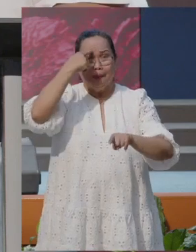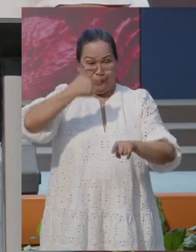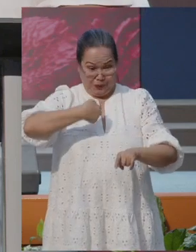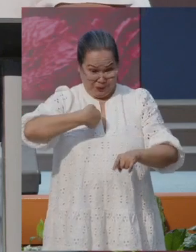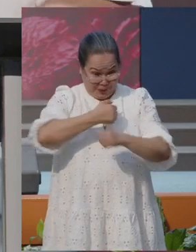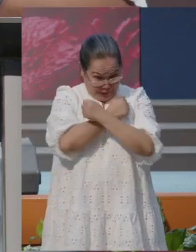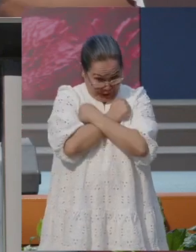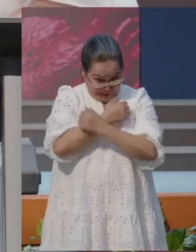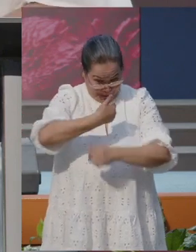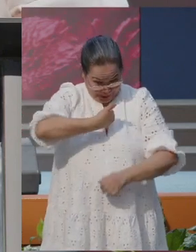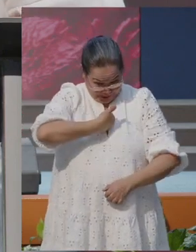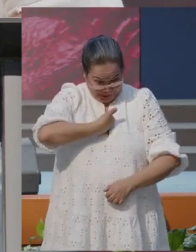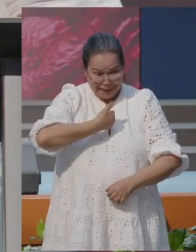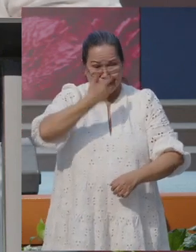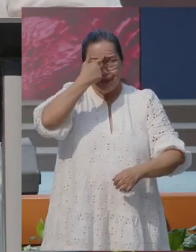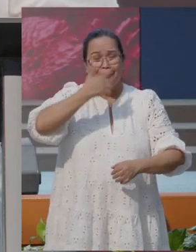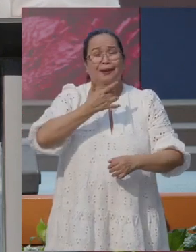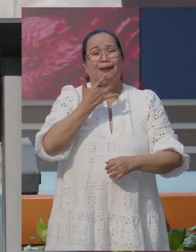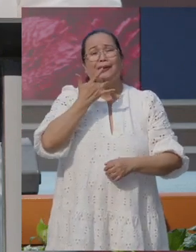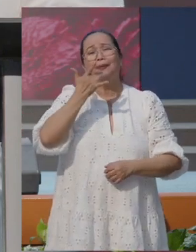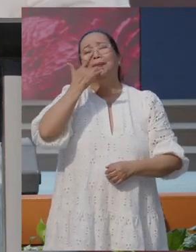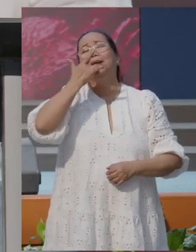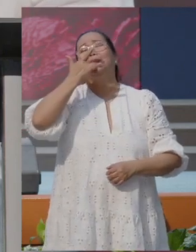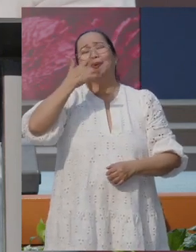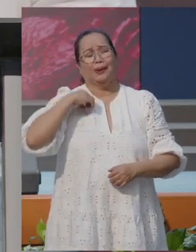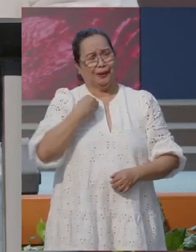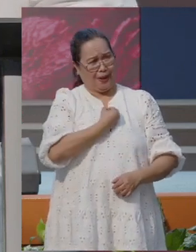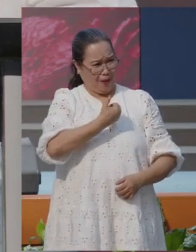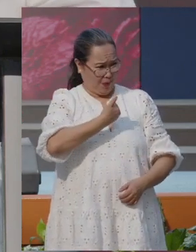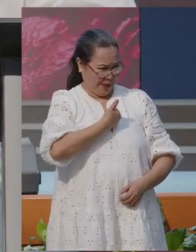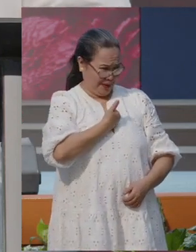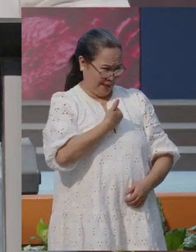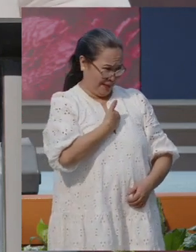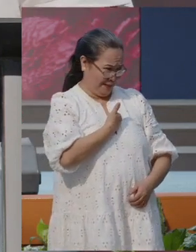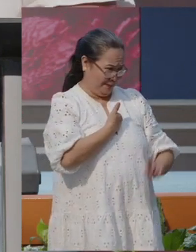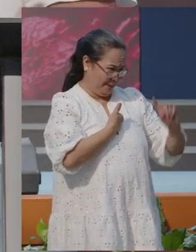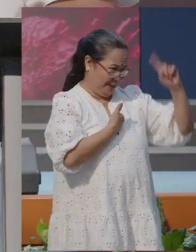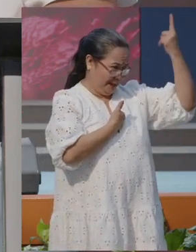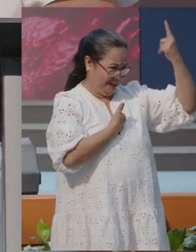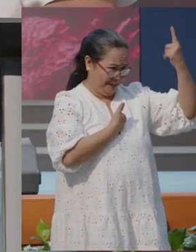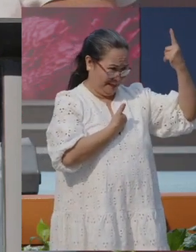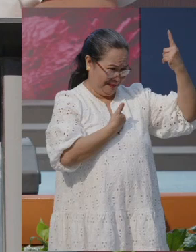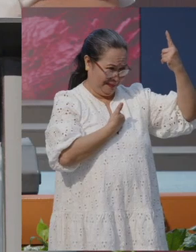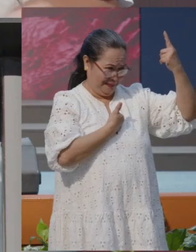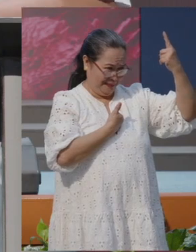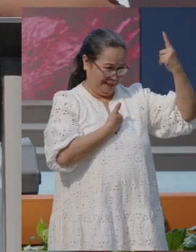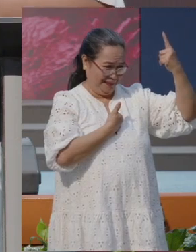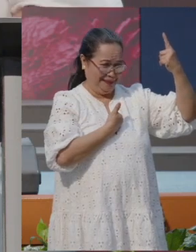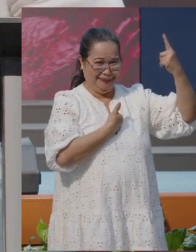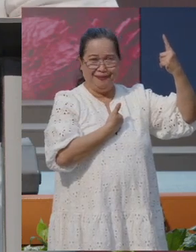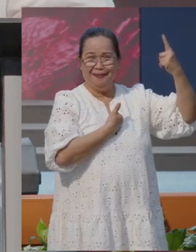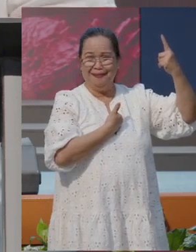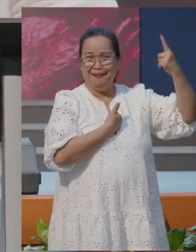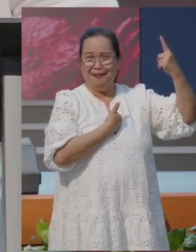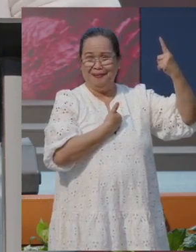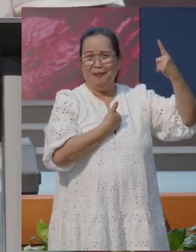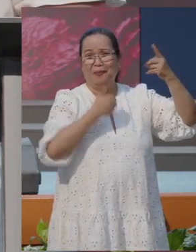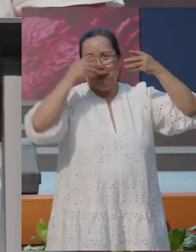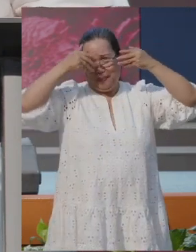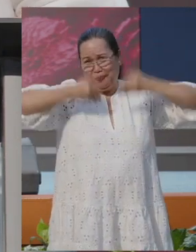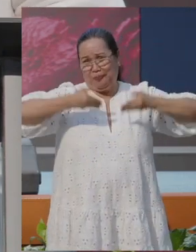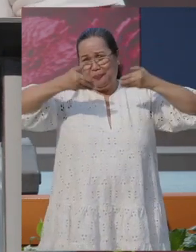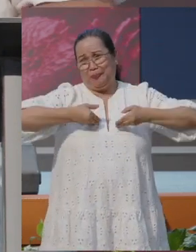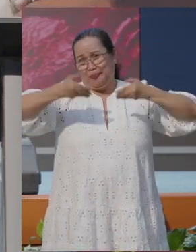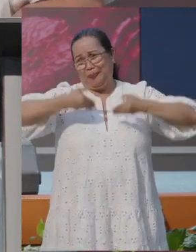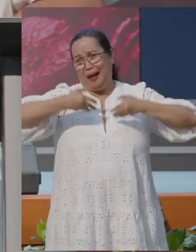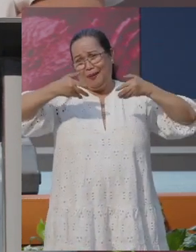sarili natin dahil mahal na mahal natin ang sarili natin. In fact, sobra nating mahal ang